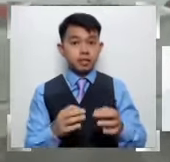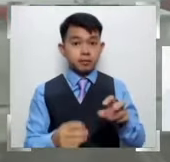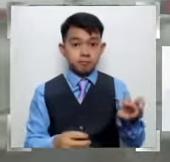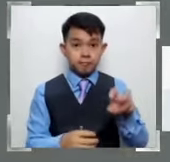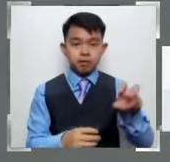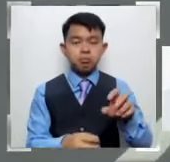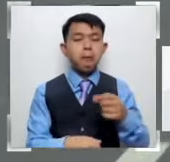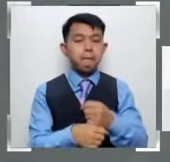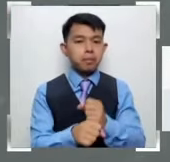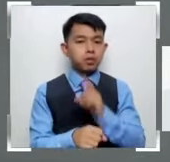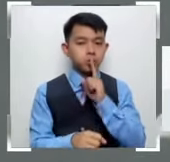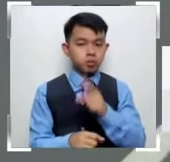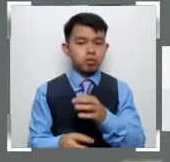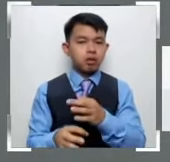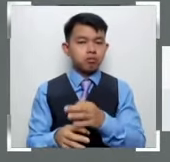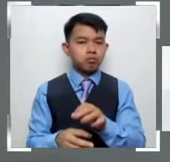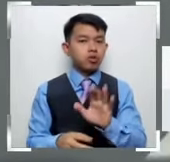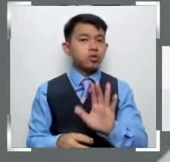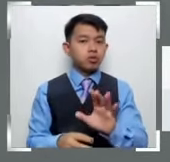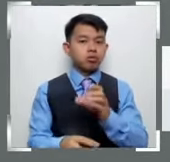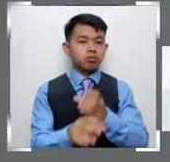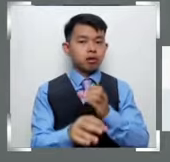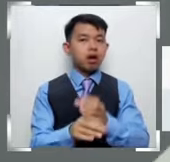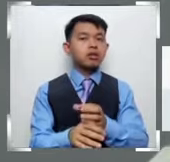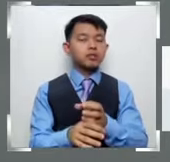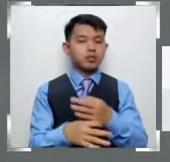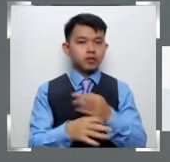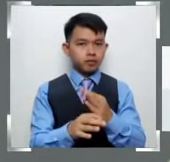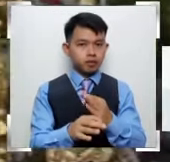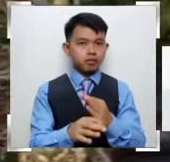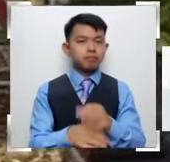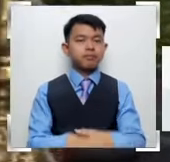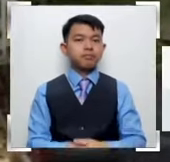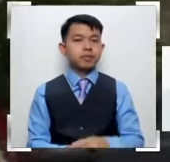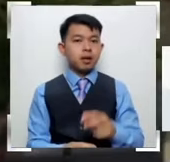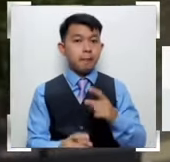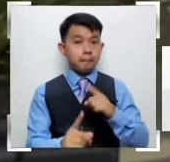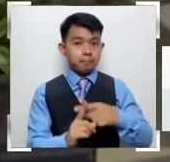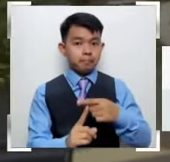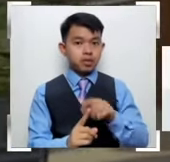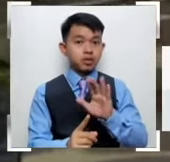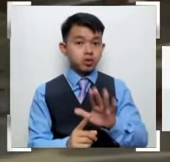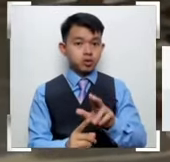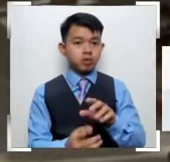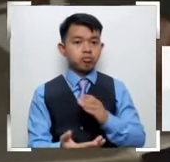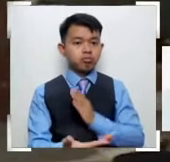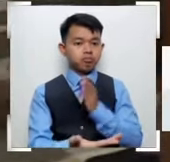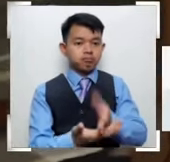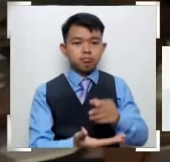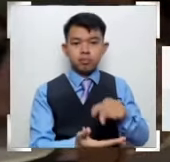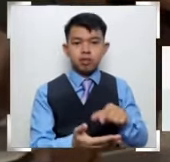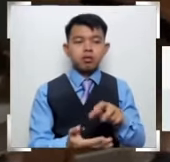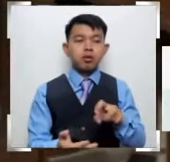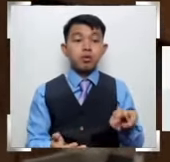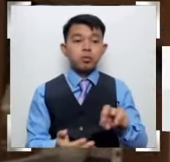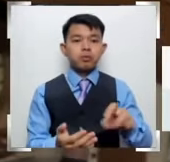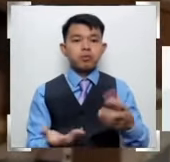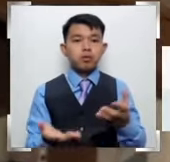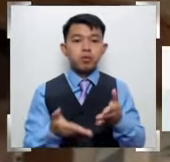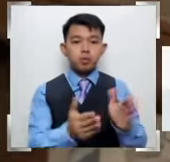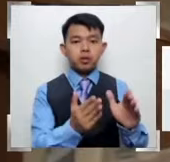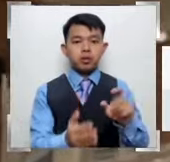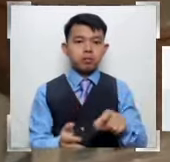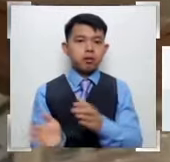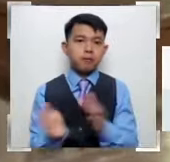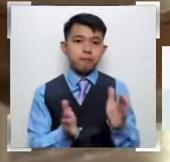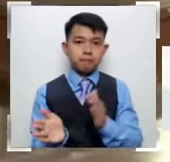driver. Planado na rin dapat ang ruta at destinasyon. At kung masyado nang may edad, may sakit o